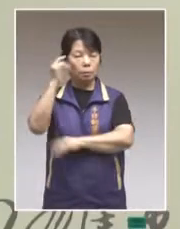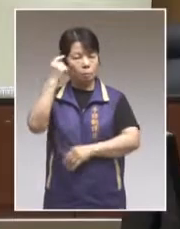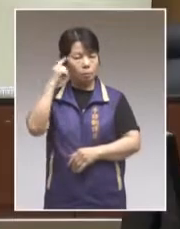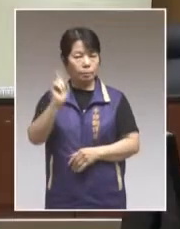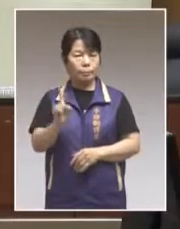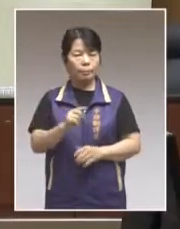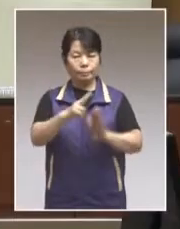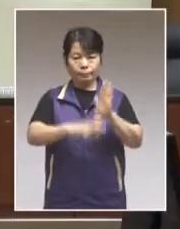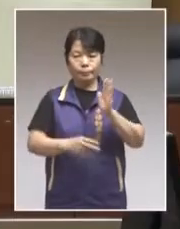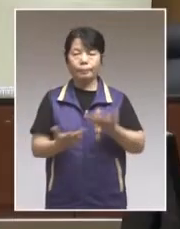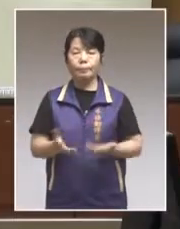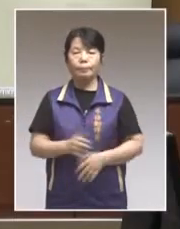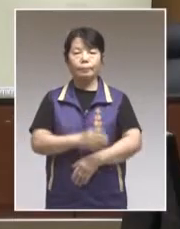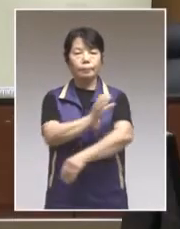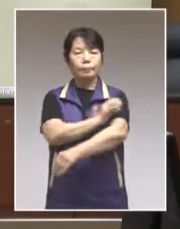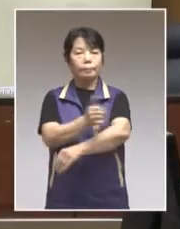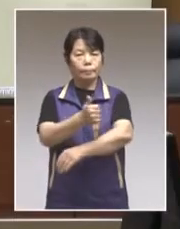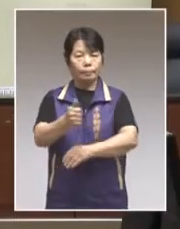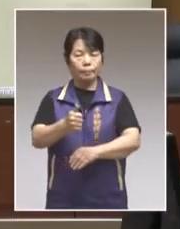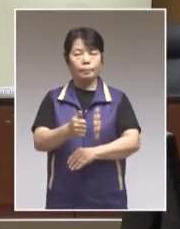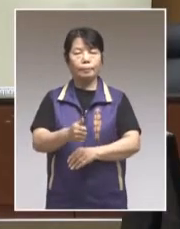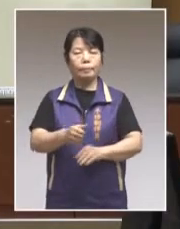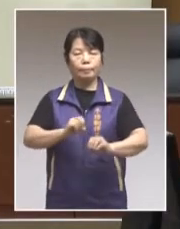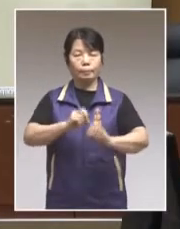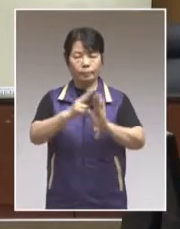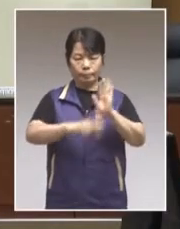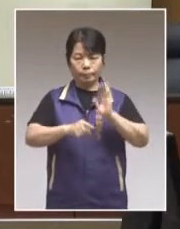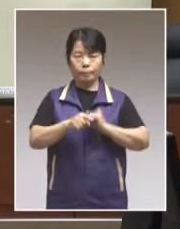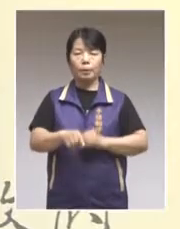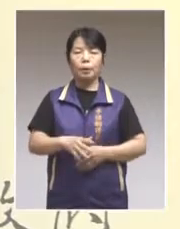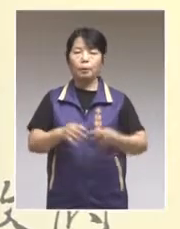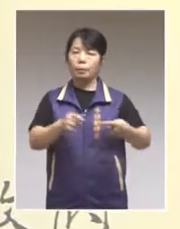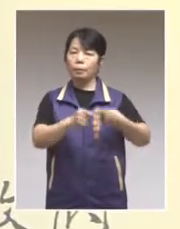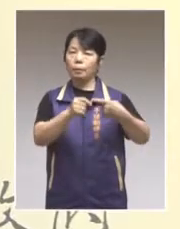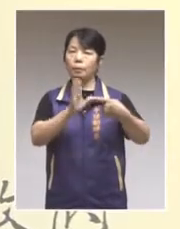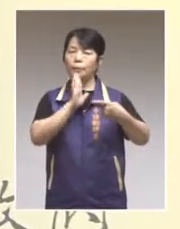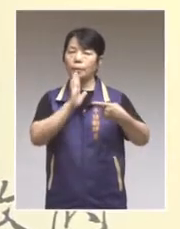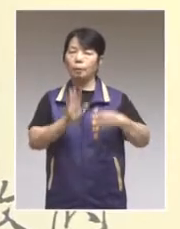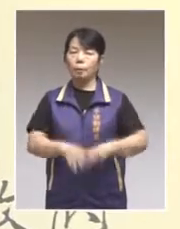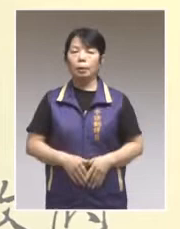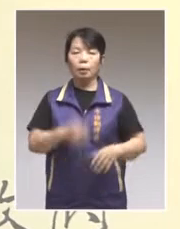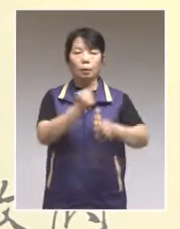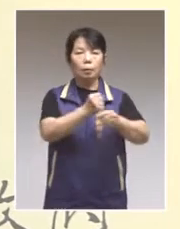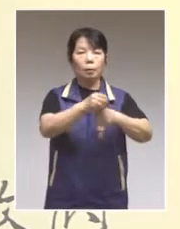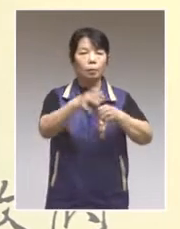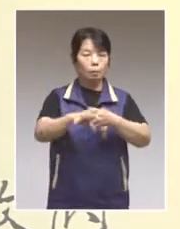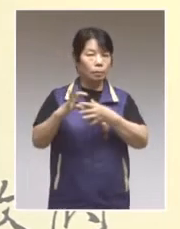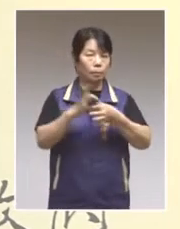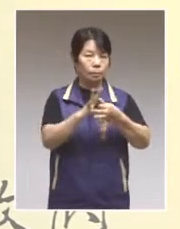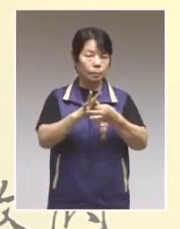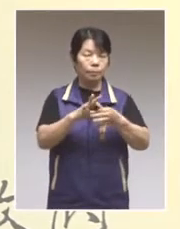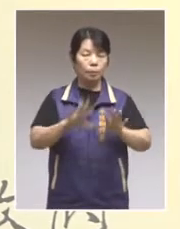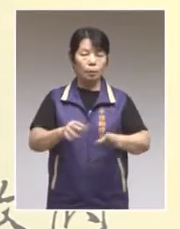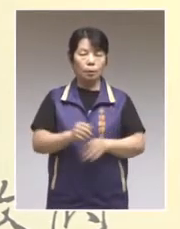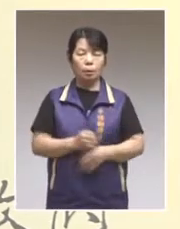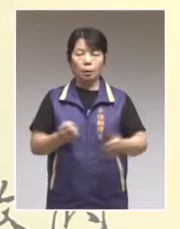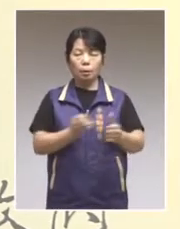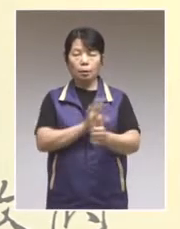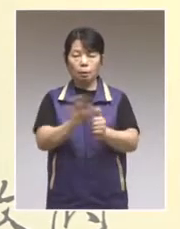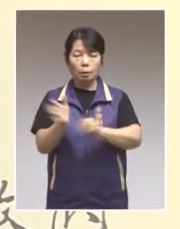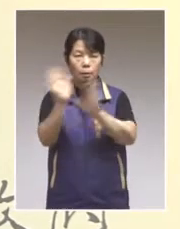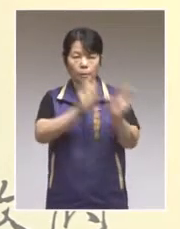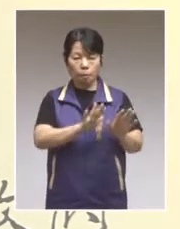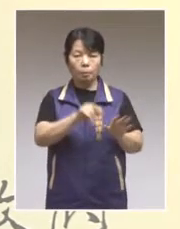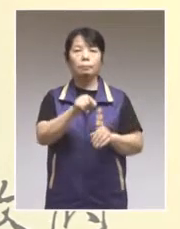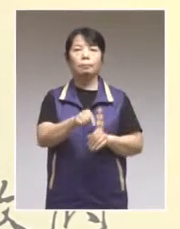说明好了，来， 啊是有关第一个问题就是职场相关的这些疫情的部分哈，